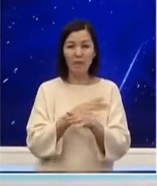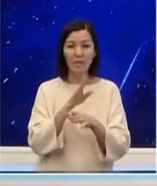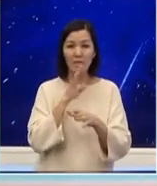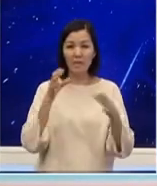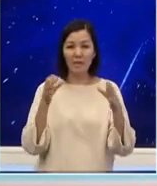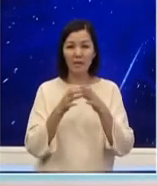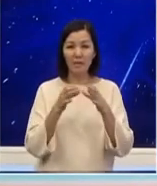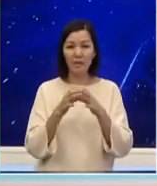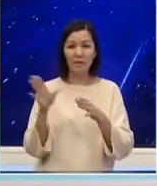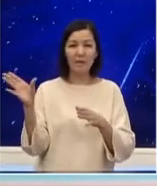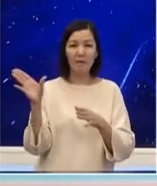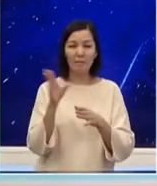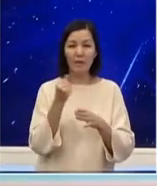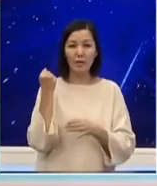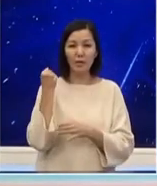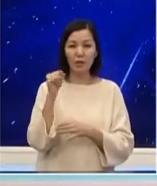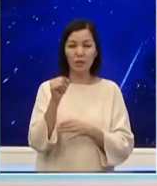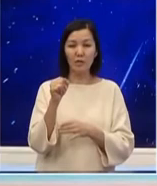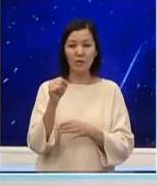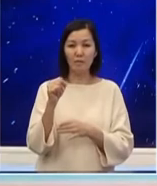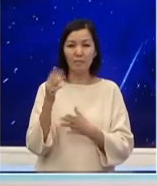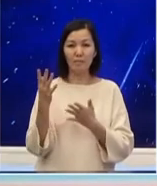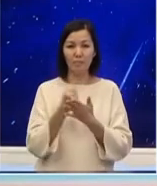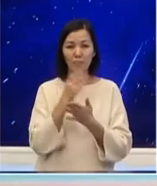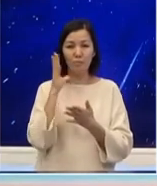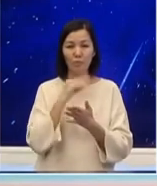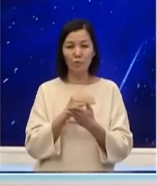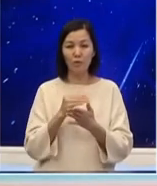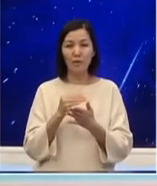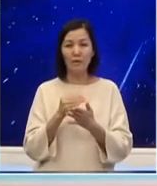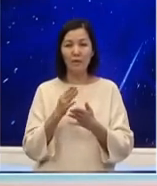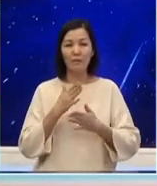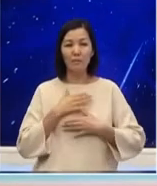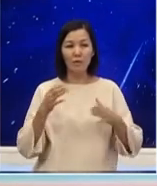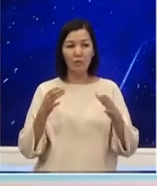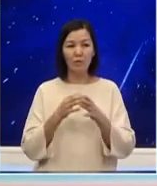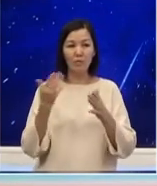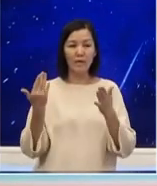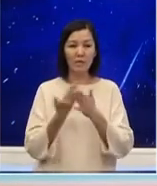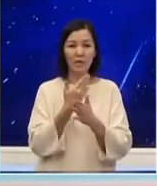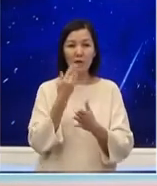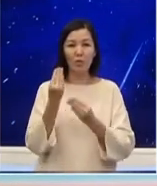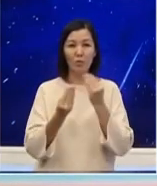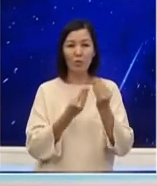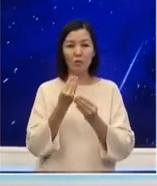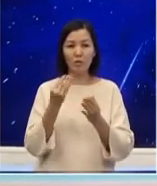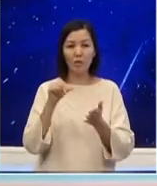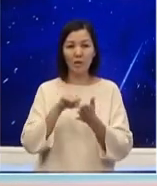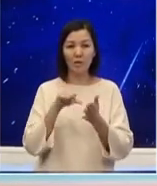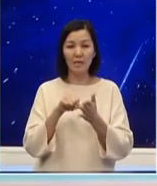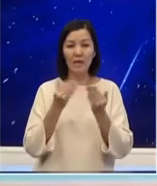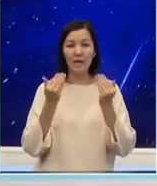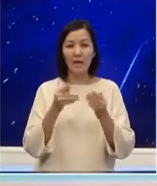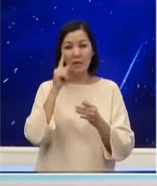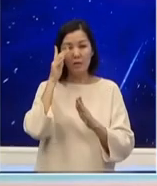жасақталған. Кез келген сәтте жиналып, жеңісті жұлып кетеді. Сонымен қатар біздің құрамға екі жаңа ойыншы келген. Алаңда әлі